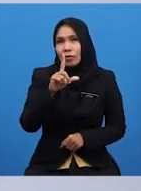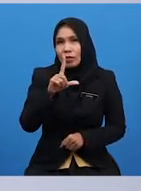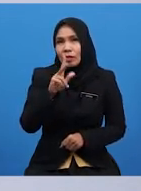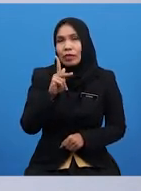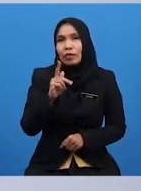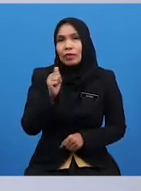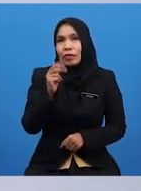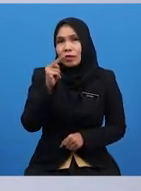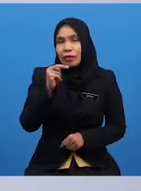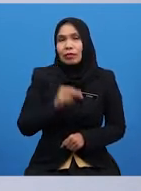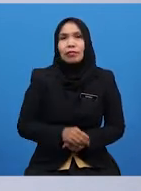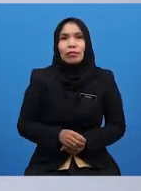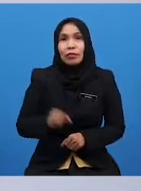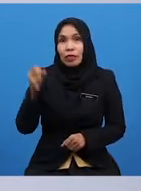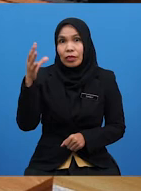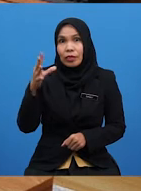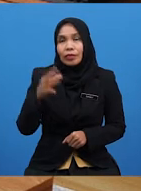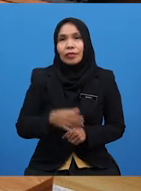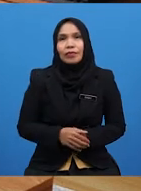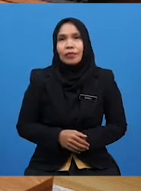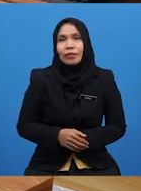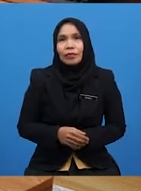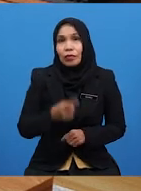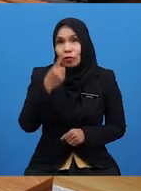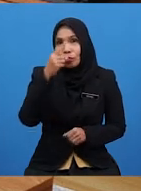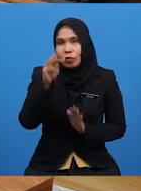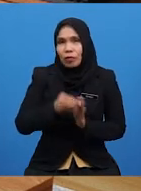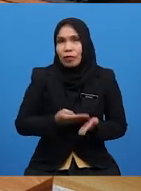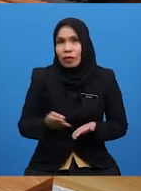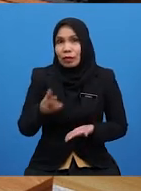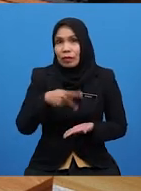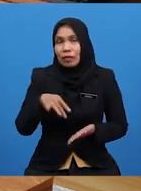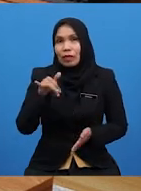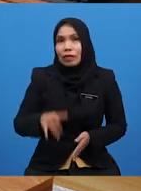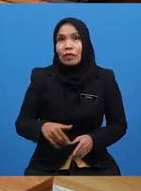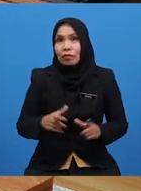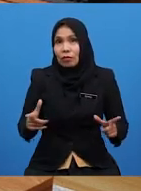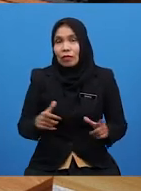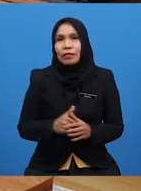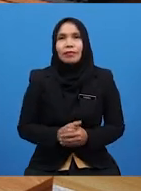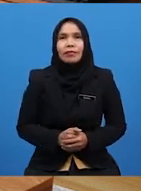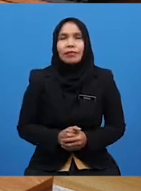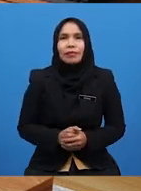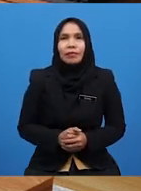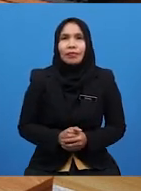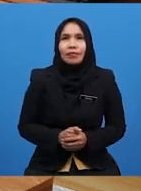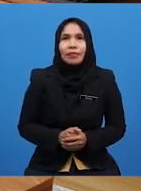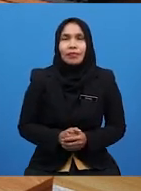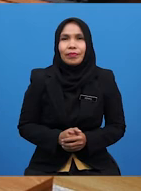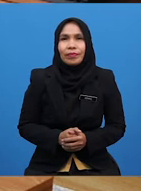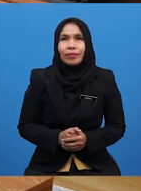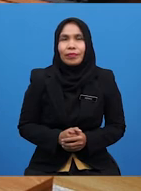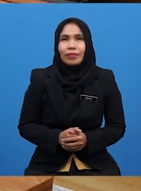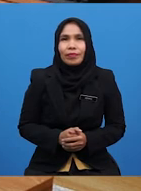yang lebih luas sastra but keluasan suatu ruang mempengaruhi susu